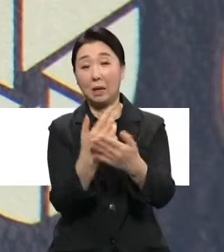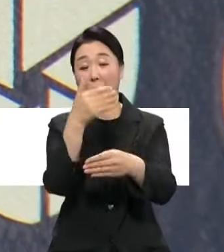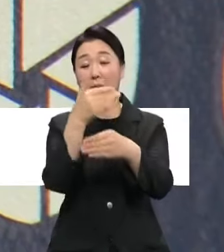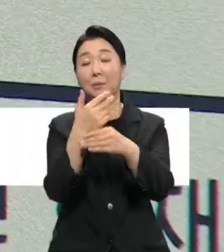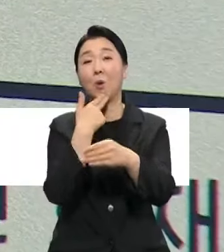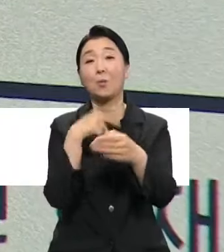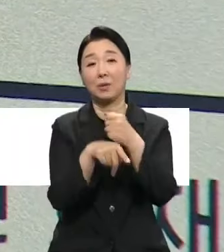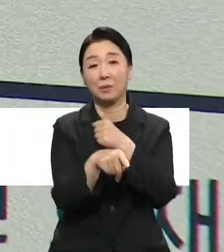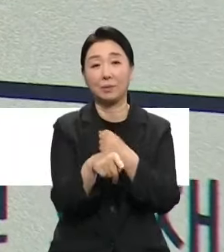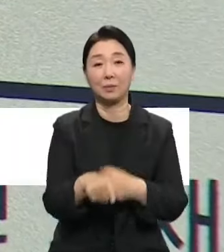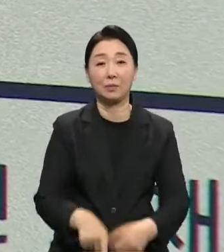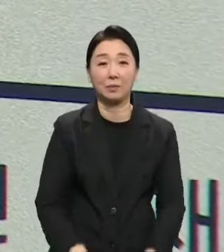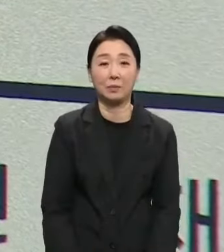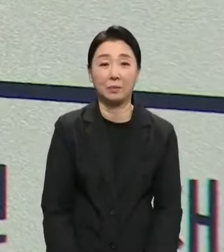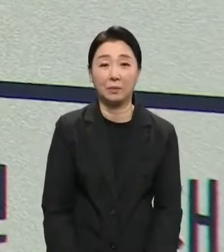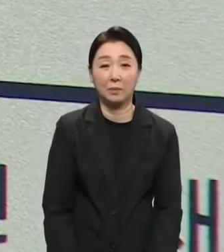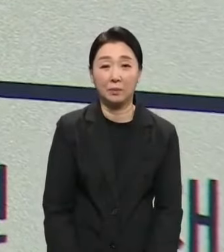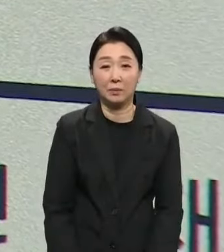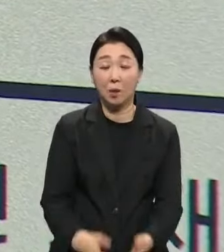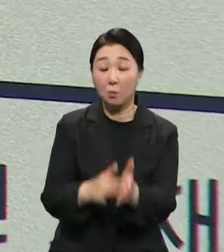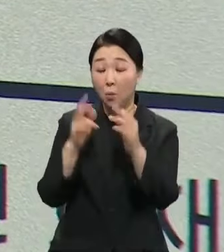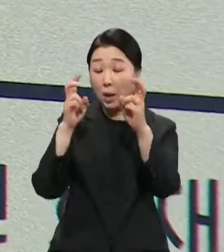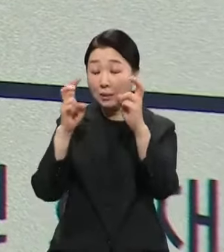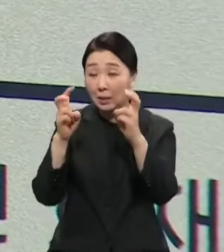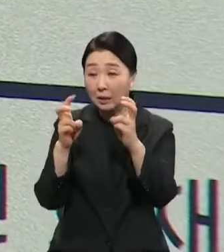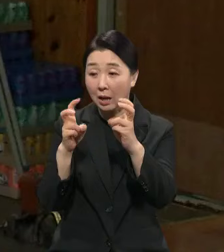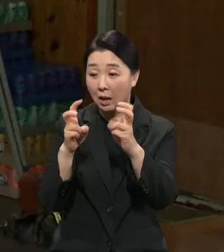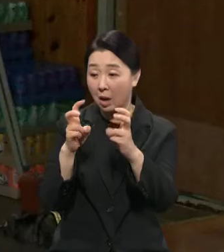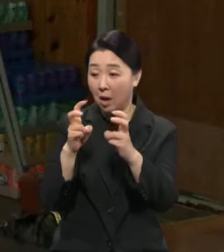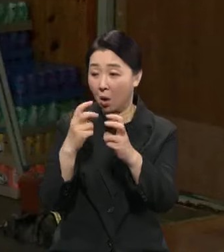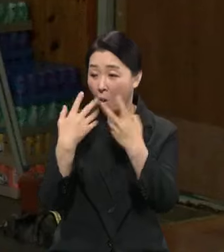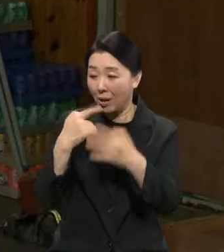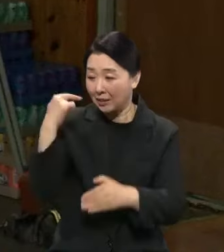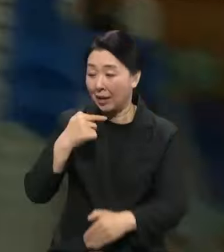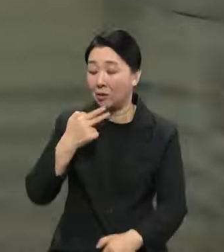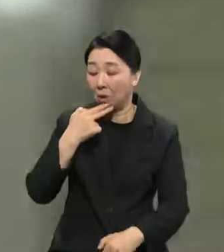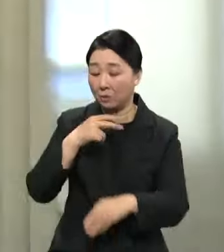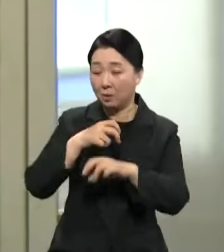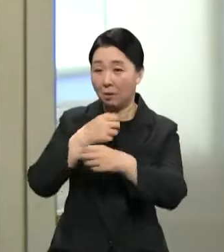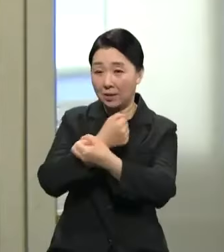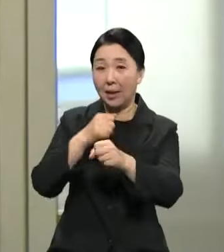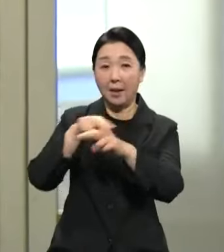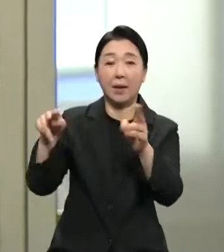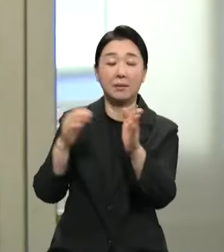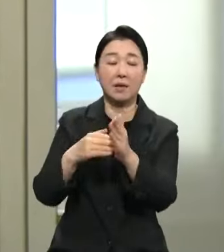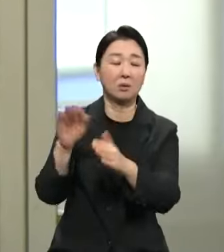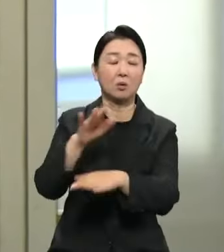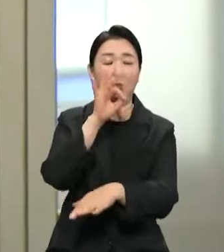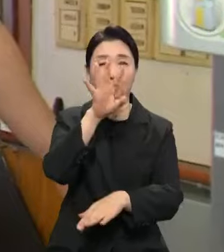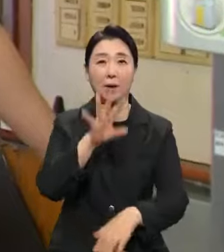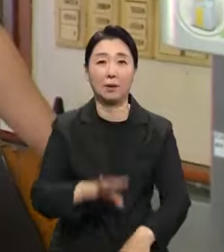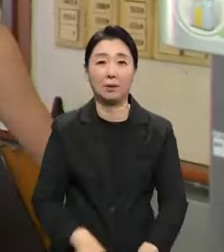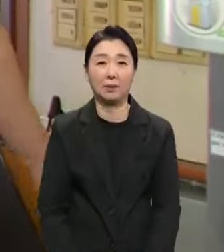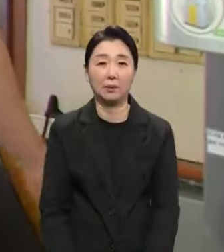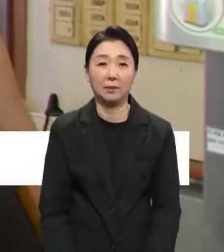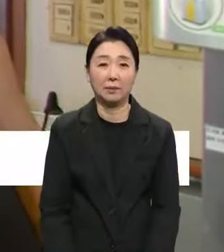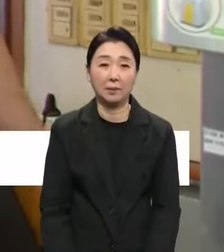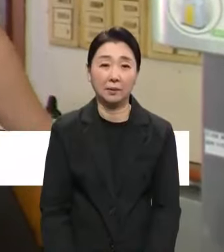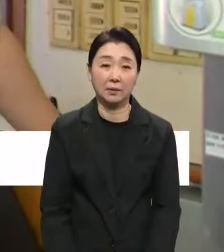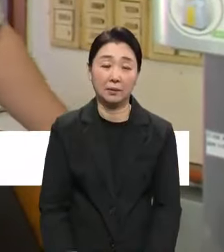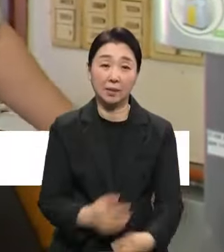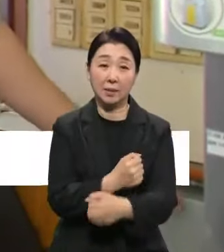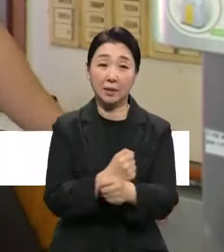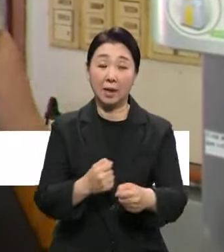게 이유였습니다. 보안업체가 보안을 못했으니 계약을 해지하겠다고 하자 그것도 안 된다고 했습니다. 계약 기간